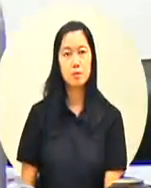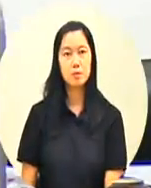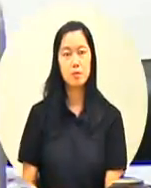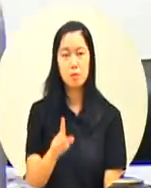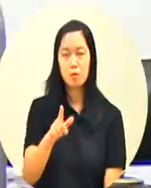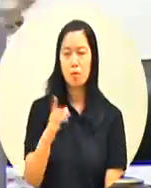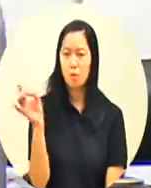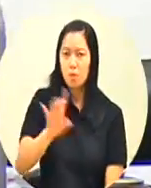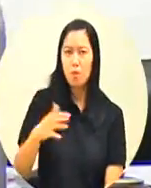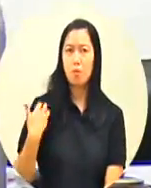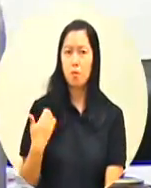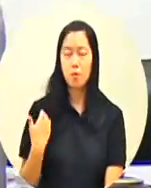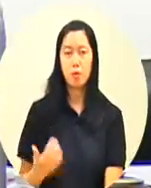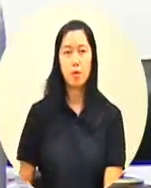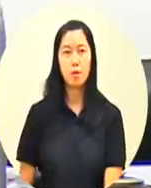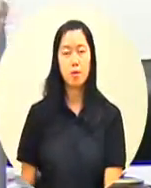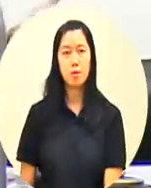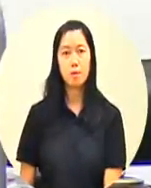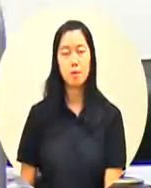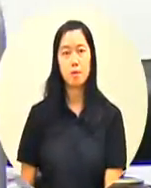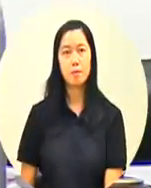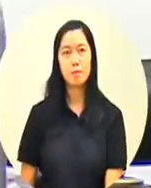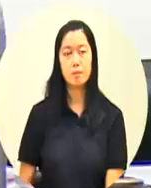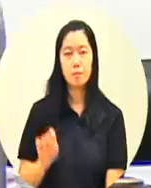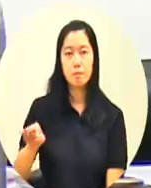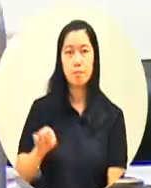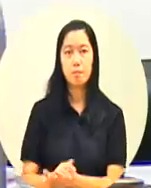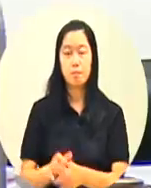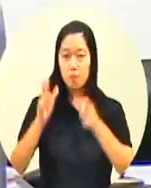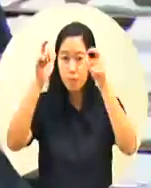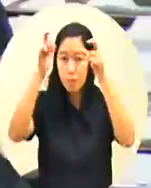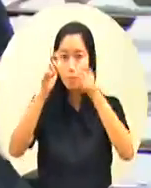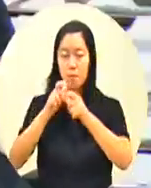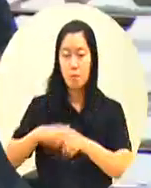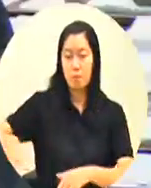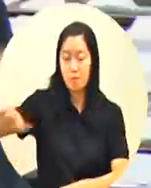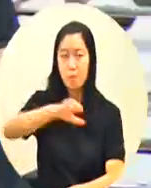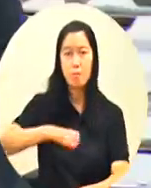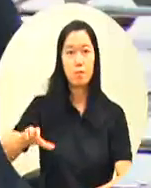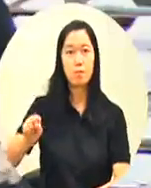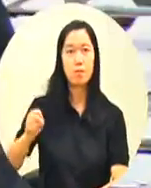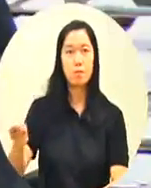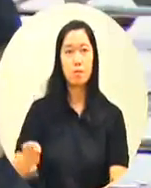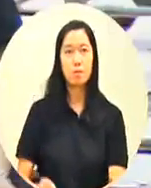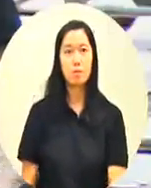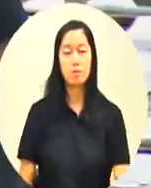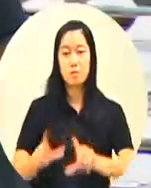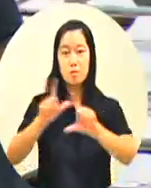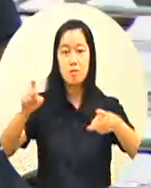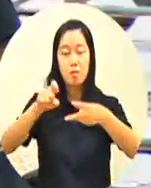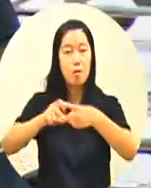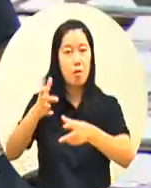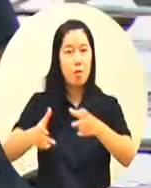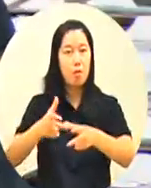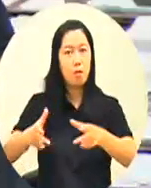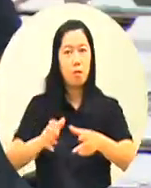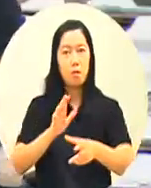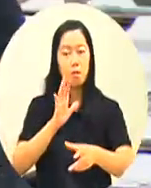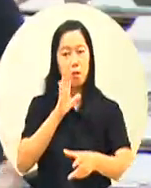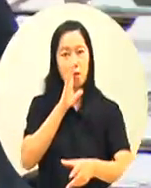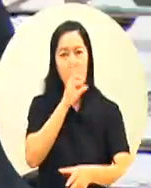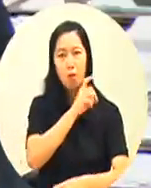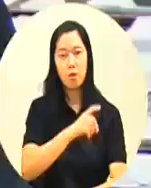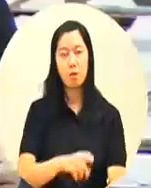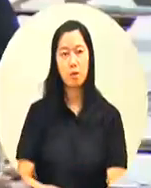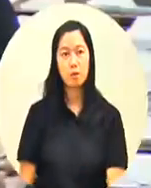都不知道，我们的这个全高雄市竟然是在一个大工厂上面。其实所